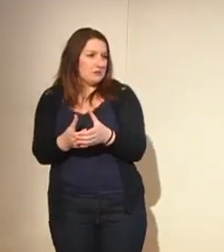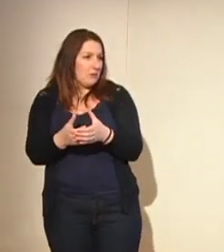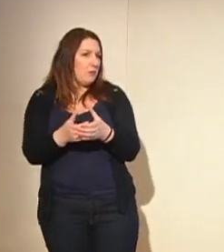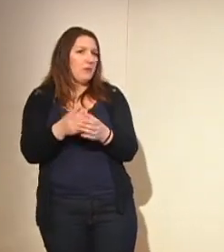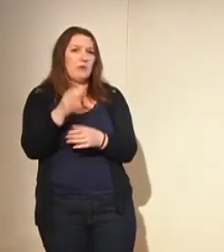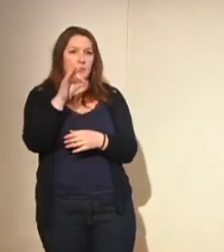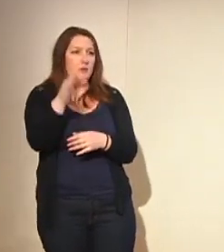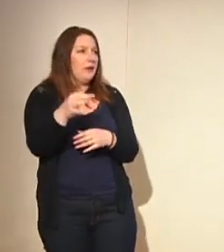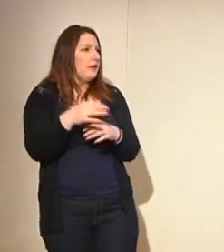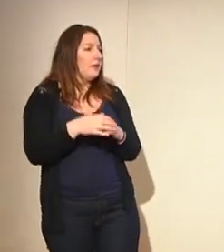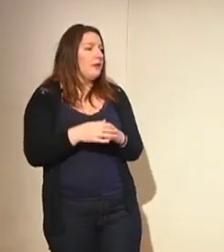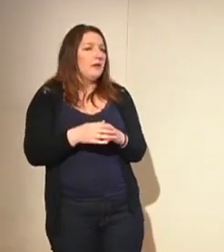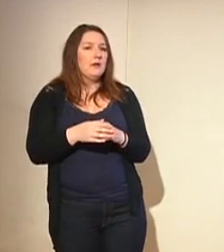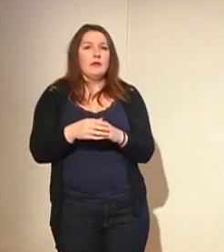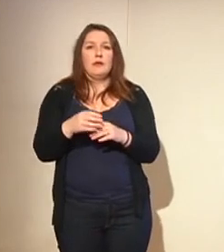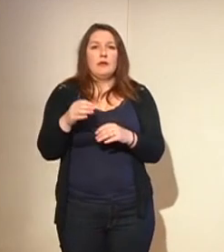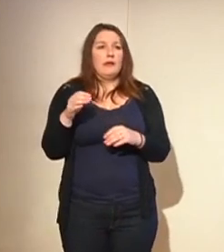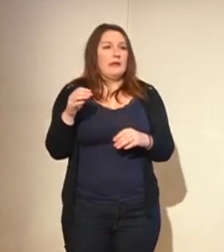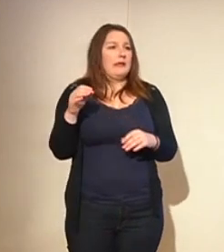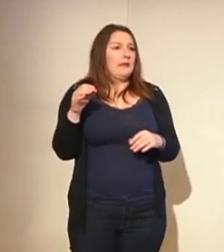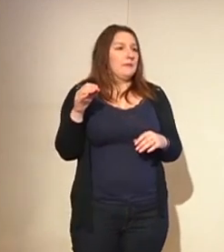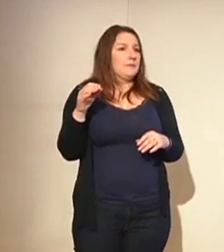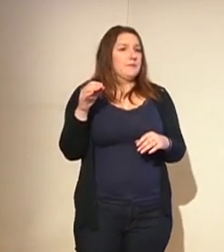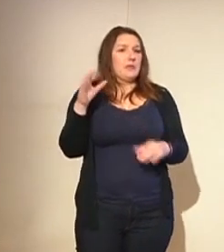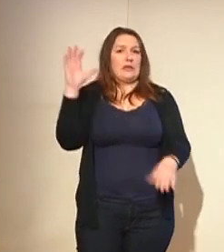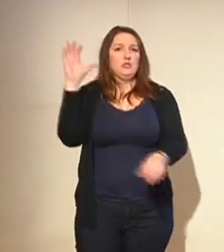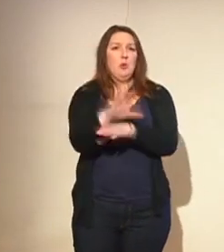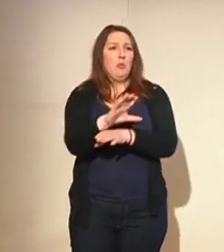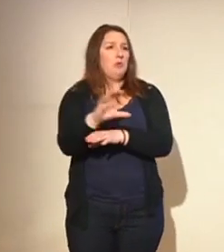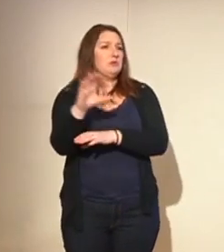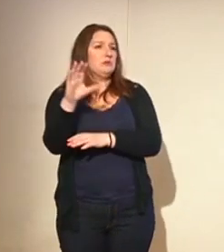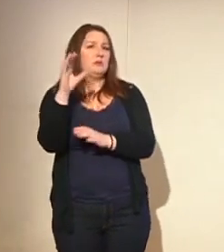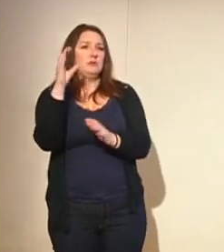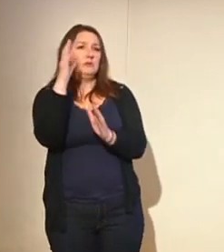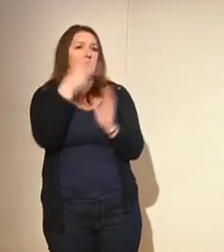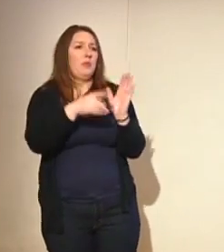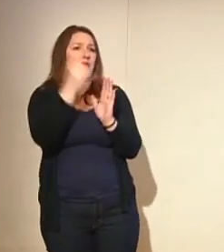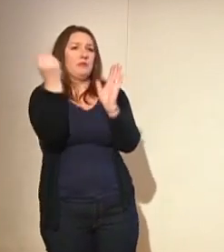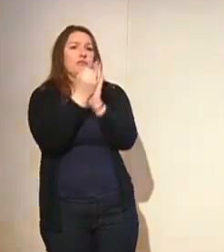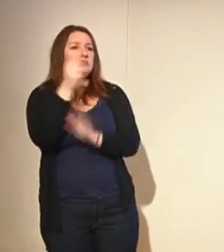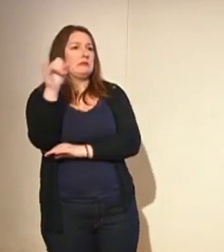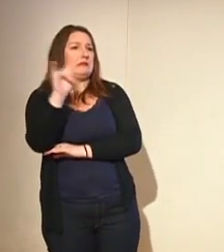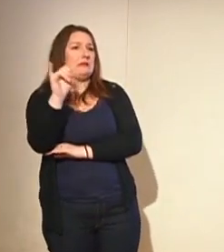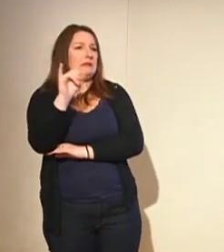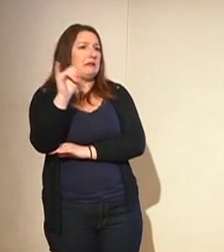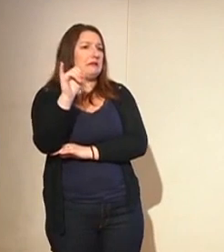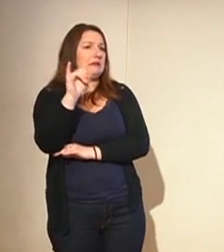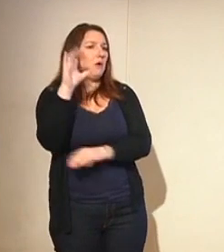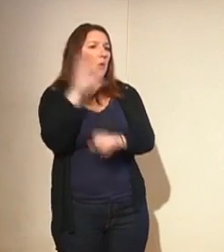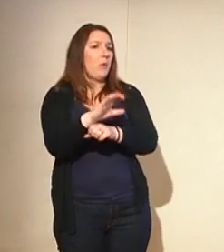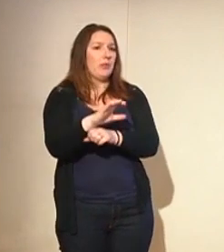progrès qui s'oppose à l'approbation de ce de ce procèsverbal